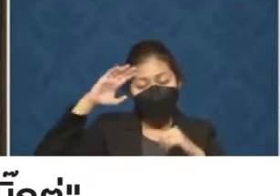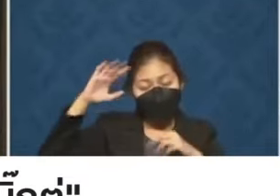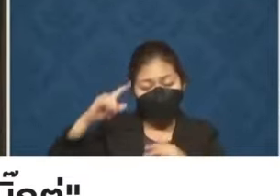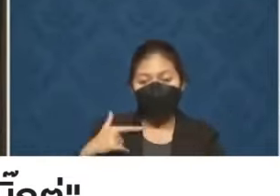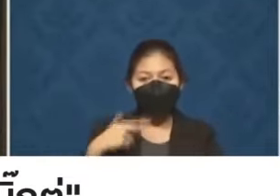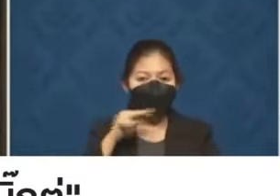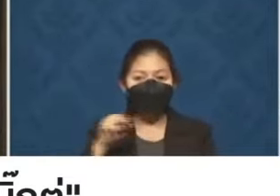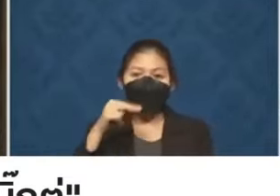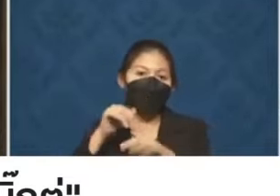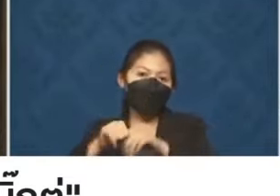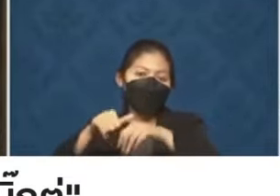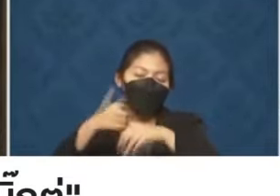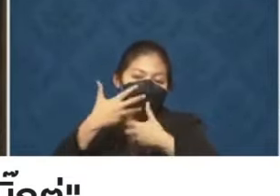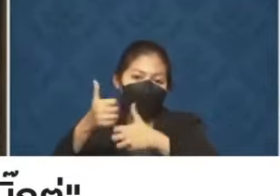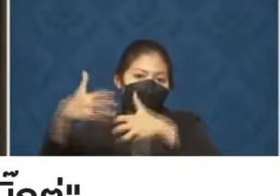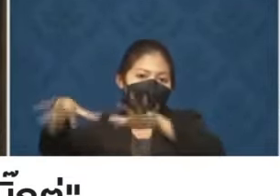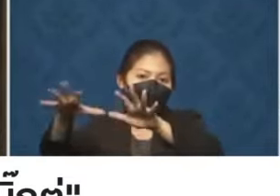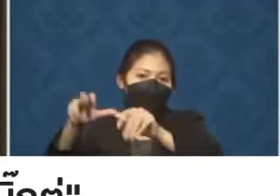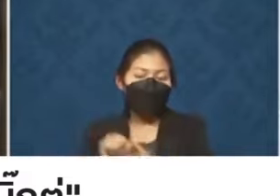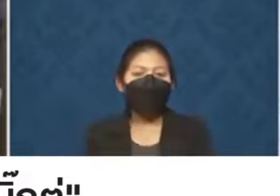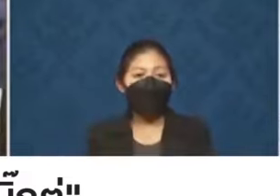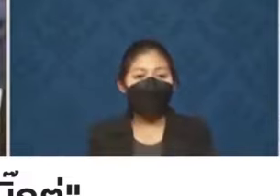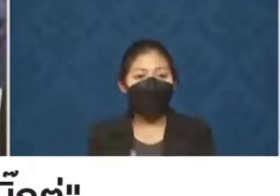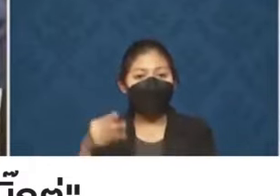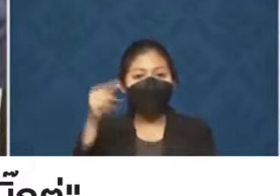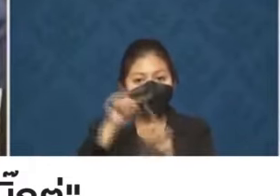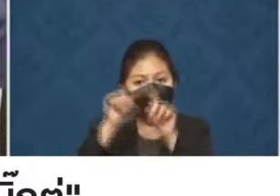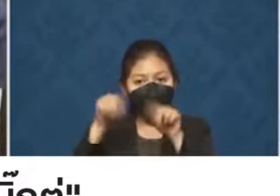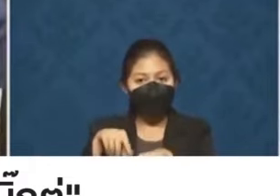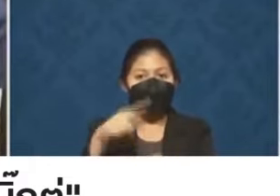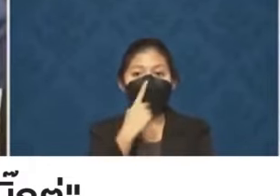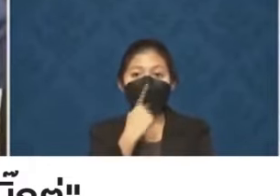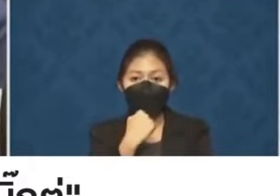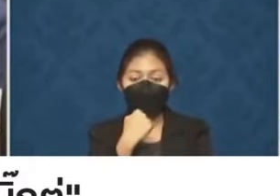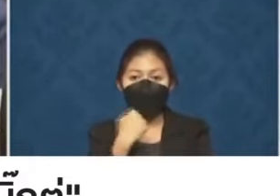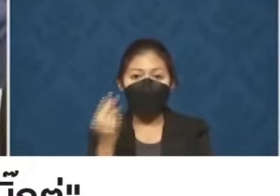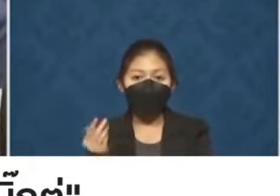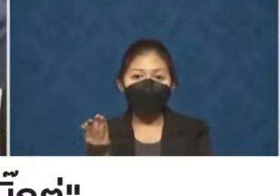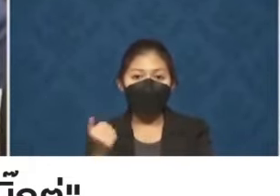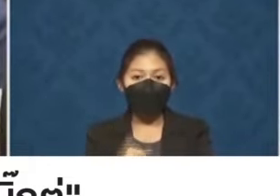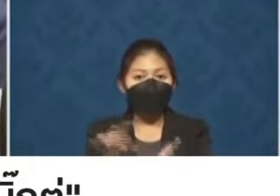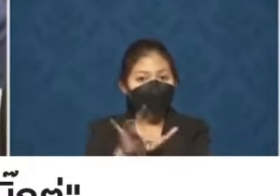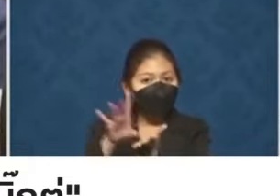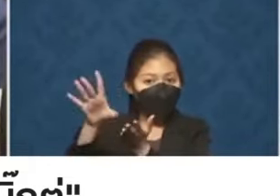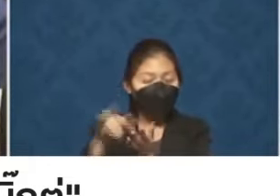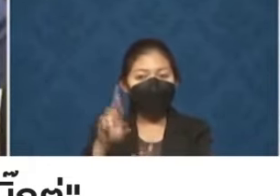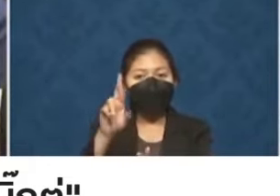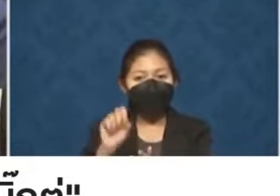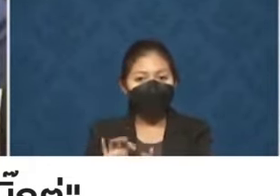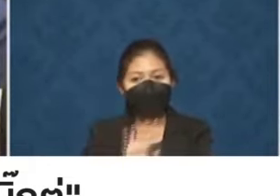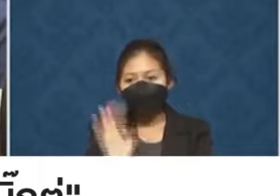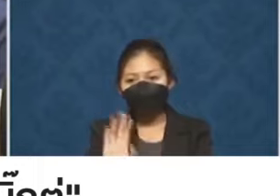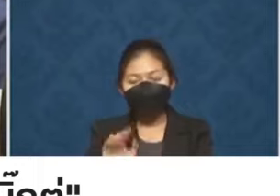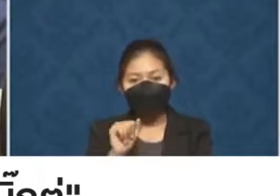องหรือเปล่าคะ เป็นใบแดง จักรพลตั้งสุดที่ทำสสเชียงใหม่พักเพื่อไทยใช่ไหมคะอภิปรายการบริหาร